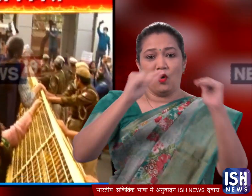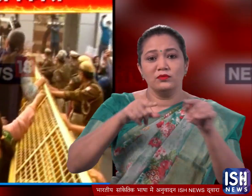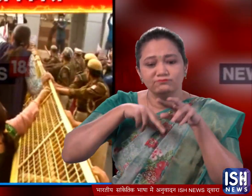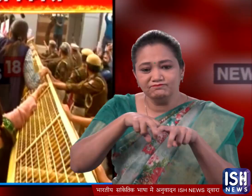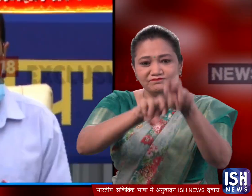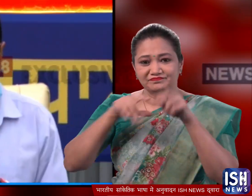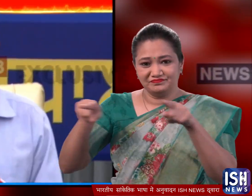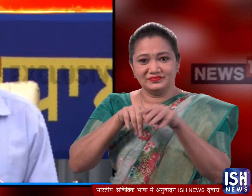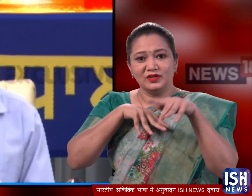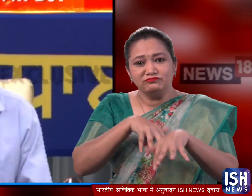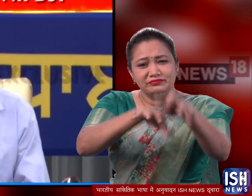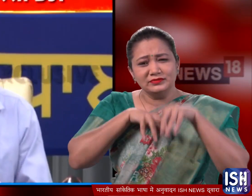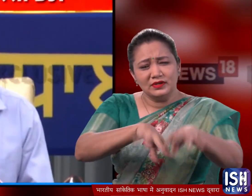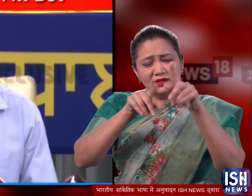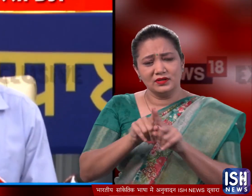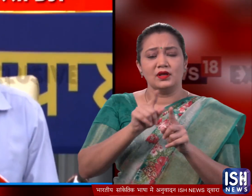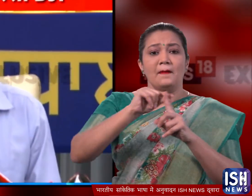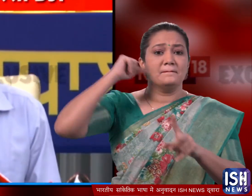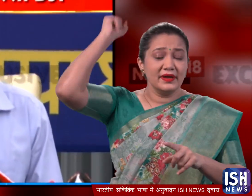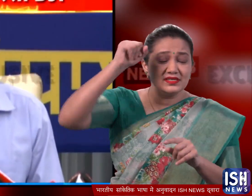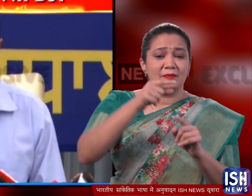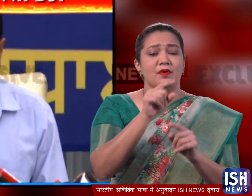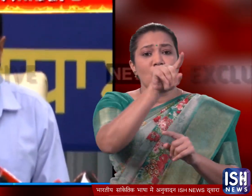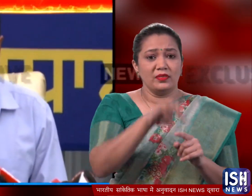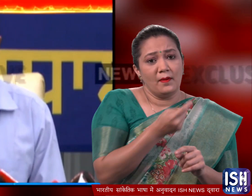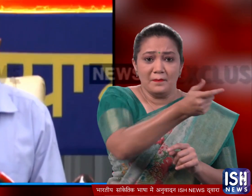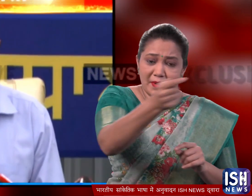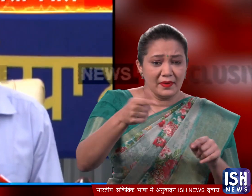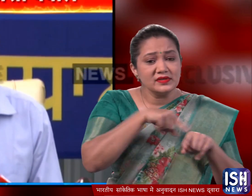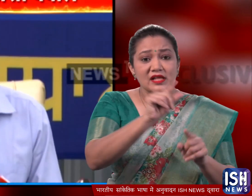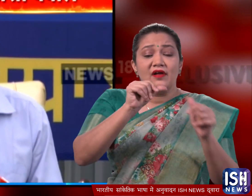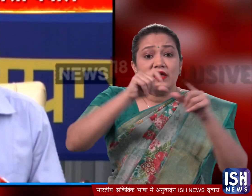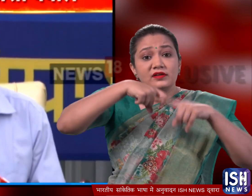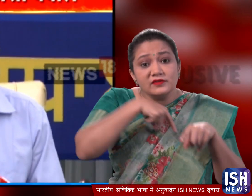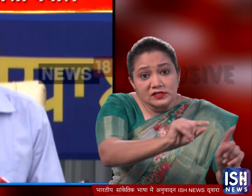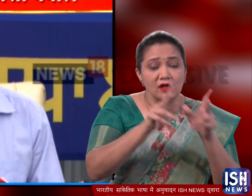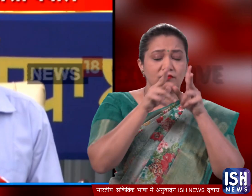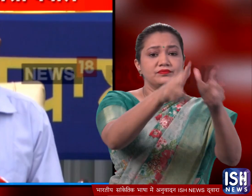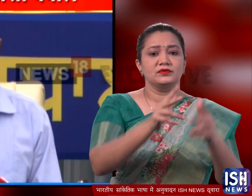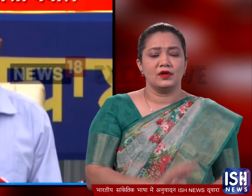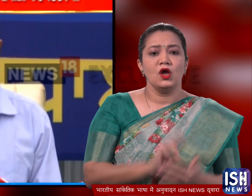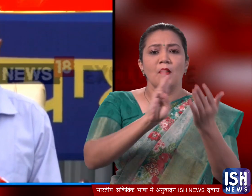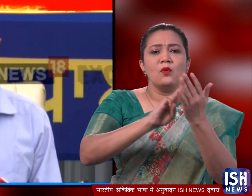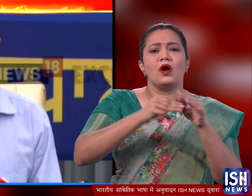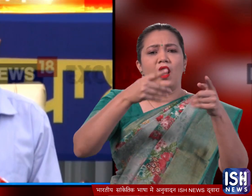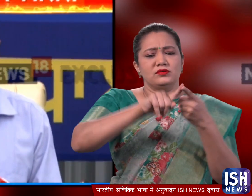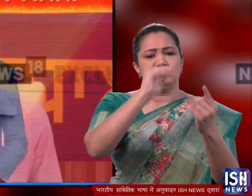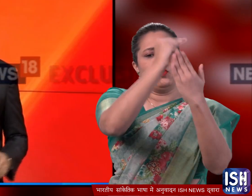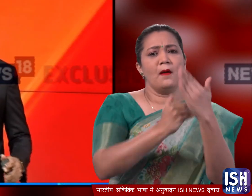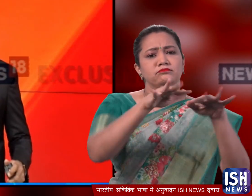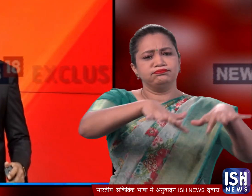महिला कार्यकर्ता। पंजाब की महिलाओं को हर महीने 1000 रुपए देने का ऐलान खुद अरविंद केजरीवाल ने मोगा में हुई एक रैली में किया